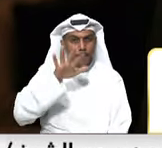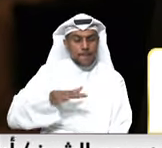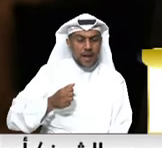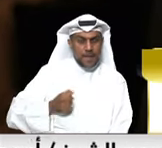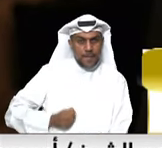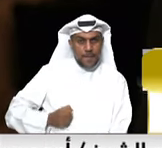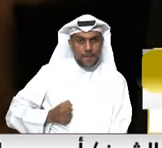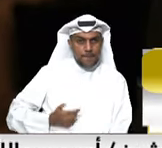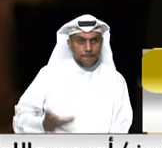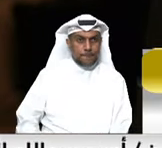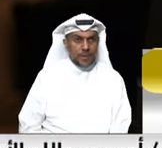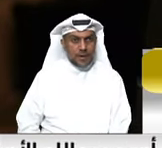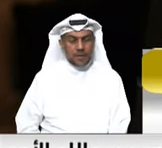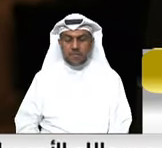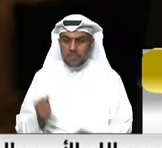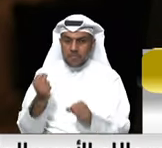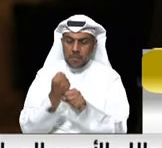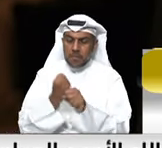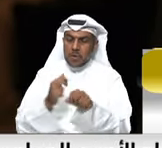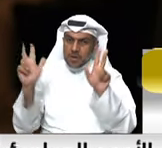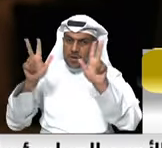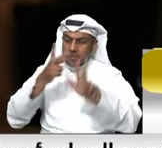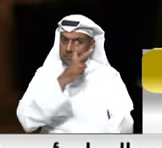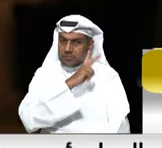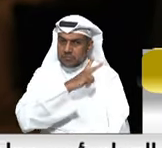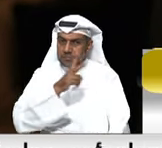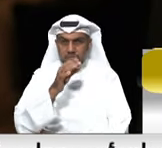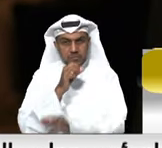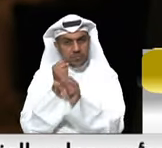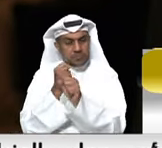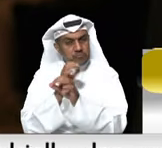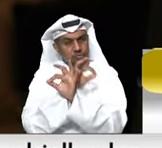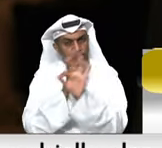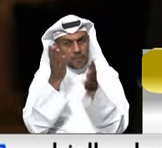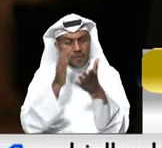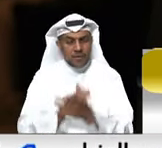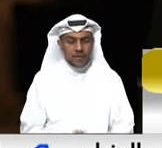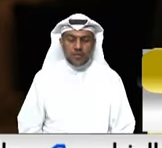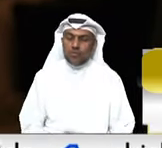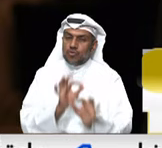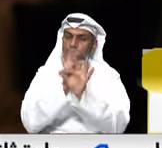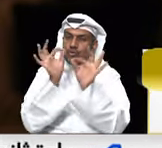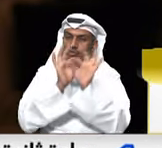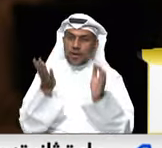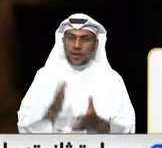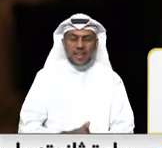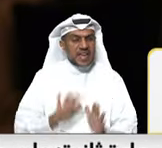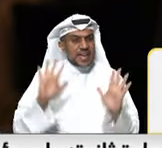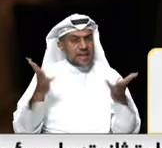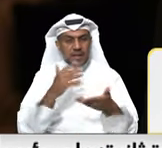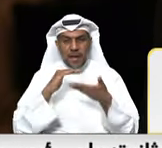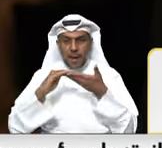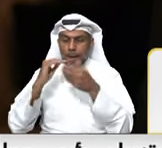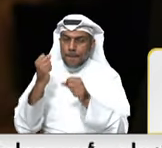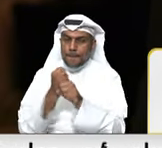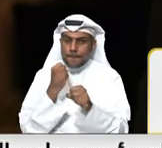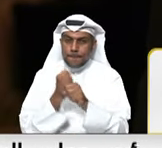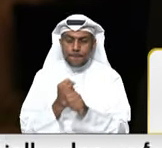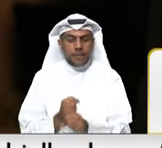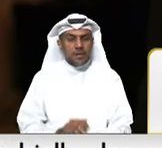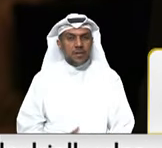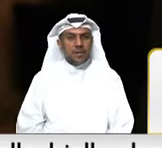بتوفير مركز الإعلام الرسمي للقمة، وقاموا توفير كافة الاحتياجات التي يحتاجها